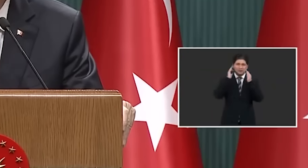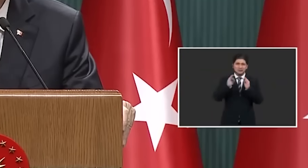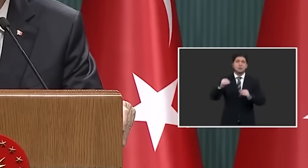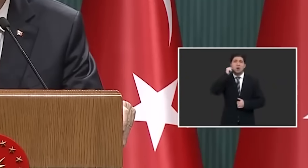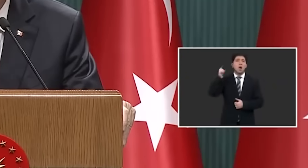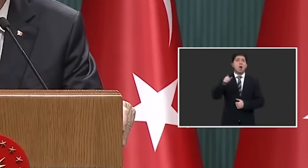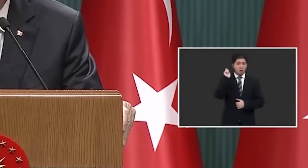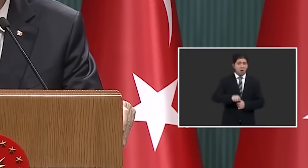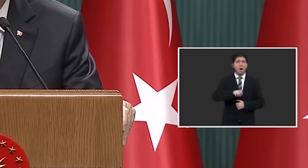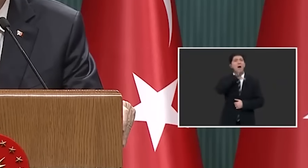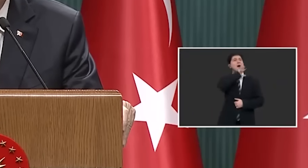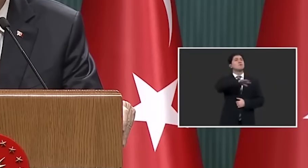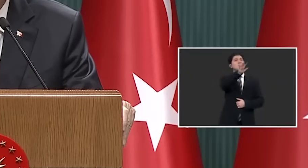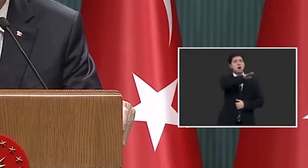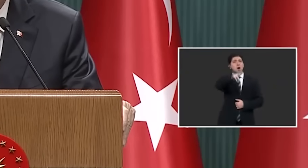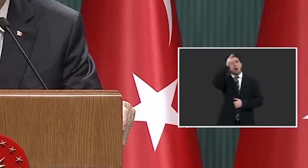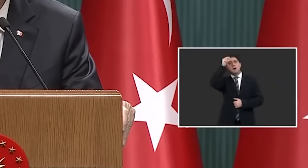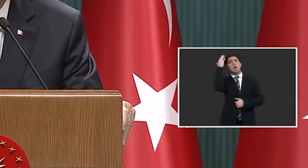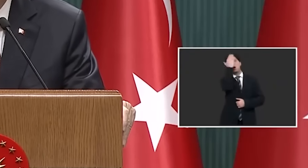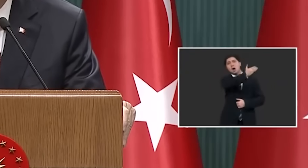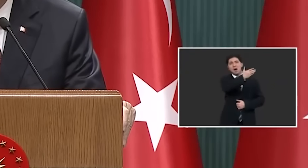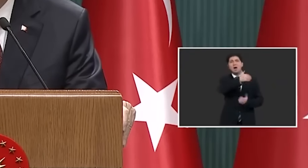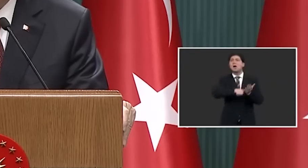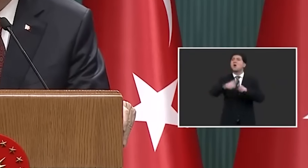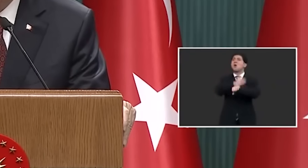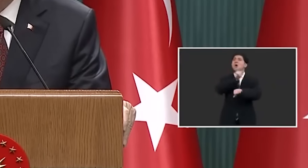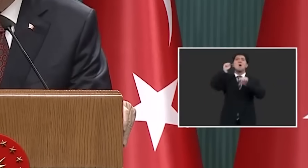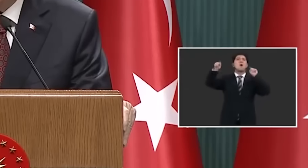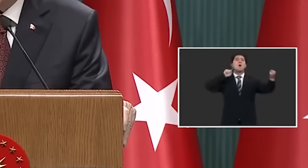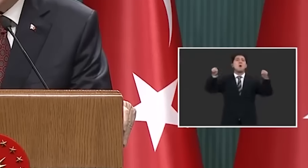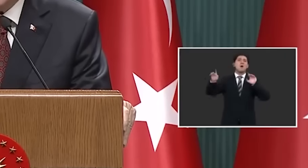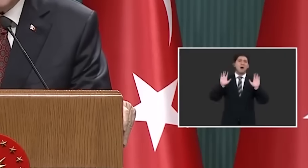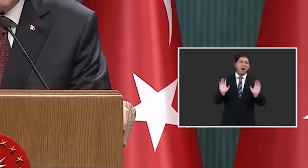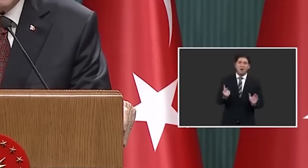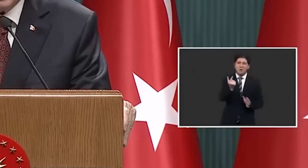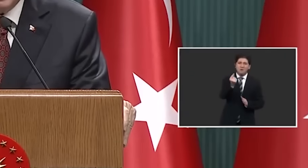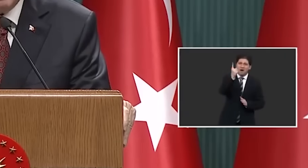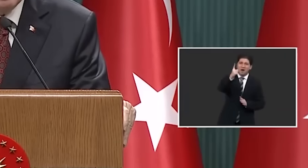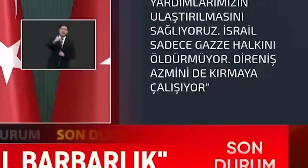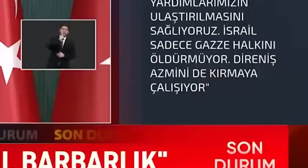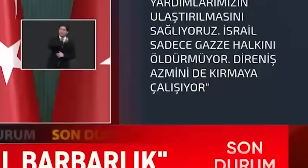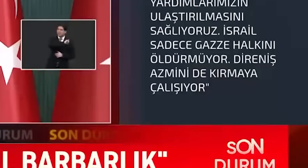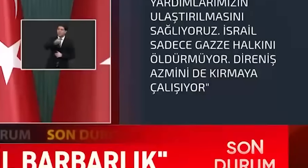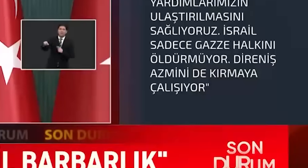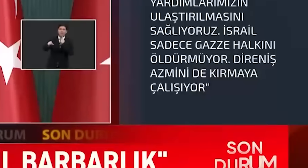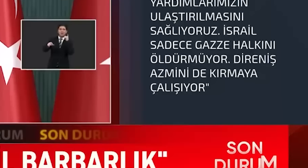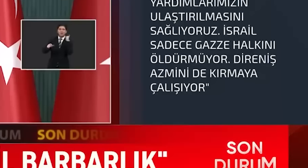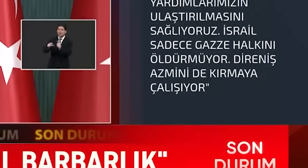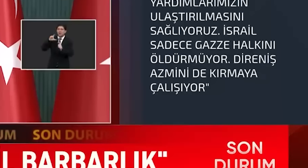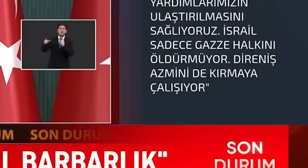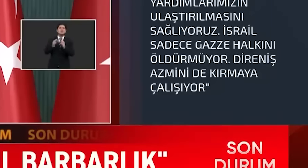ama Avrupa'sından Amerika'sına hiçbir ülkeden en küçük bir tepki dahi